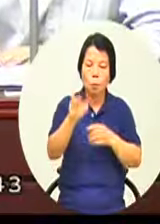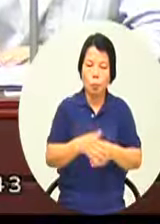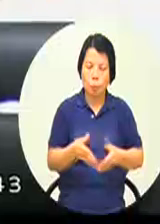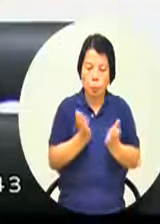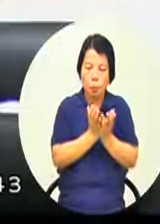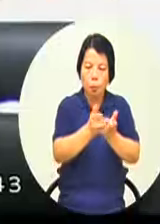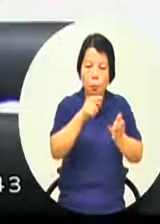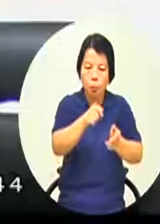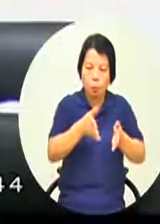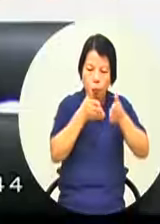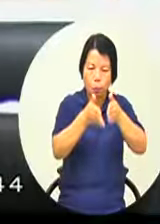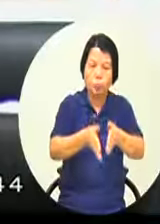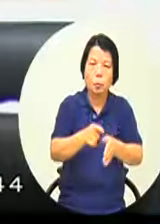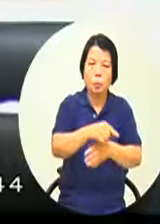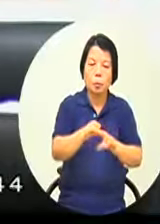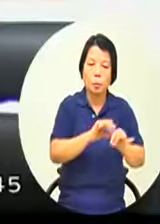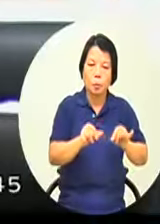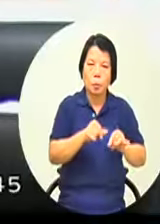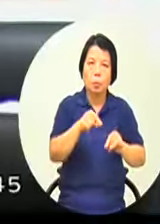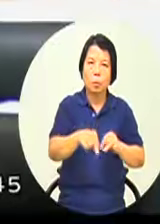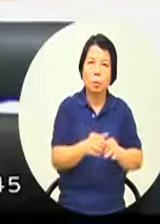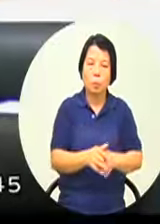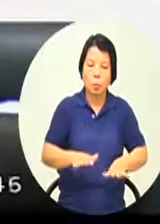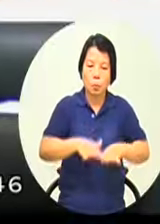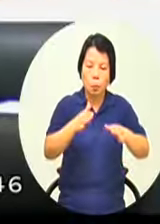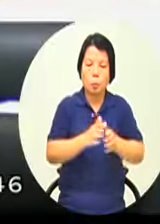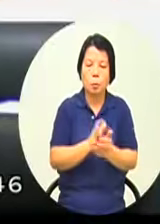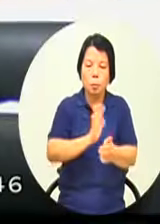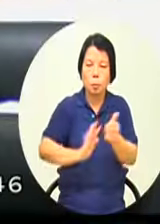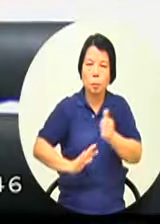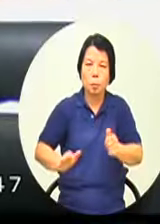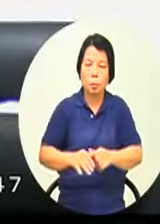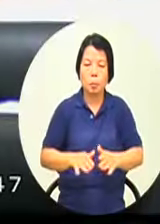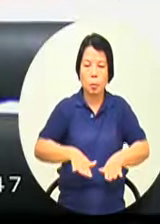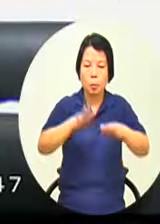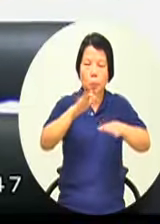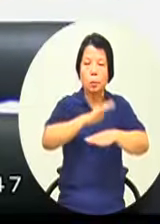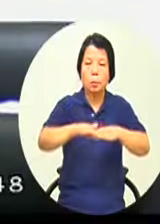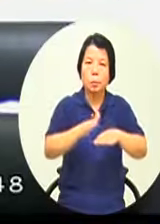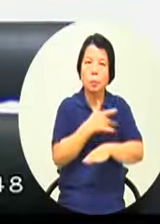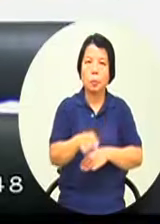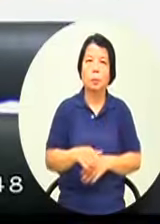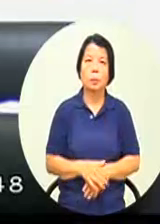你哦，地势低洼会不会影响淹水的问题？ 会啊，